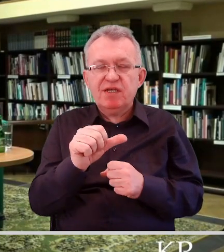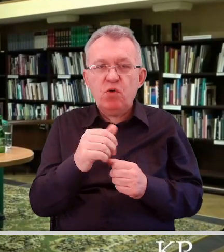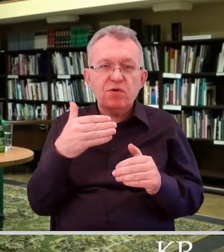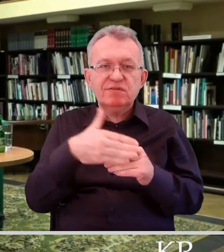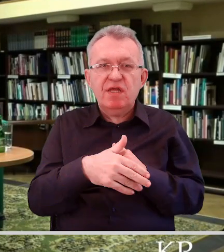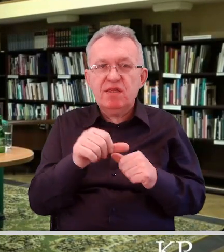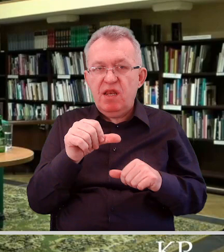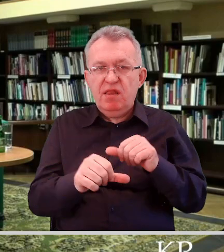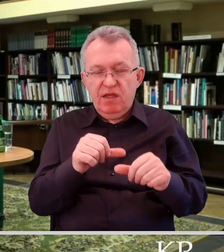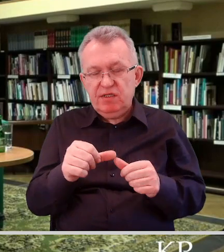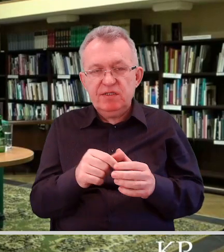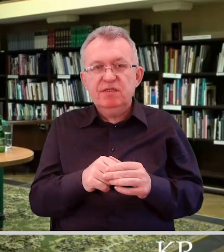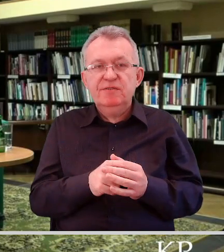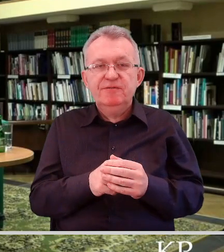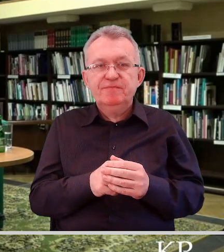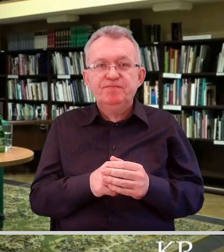latach